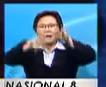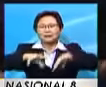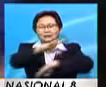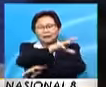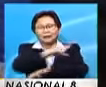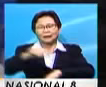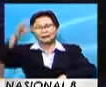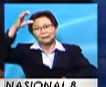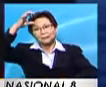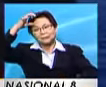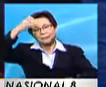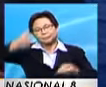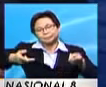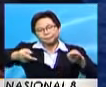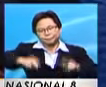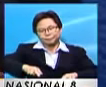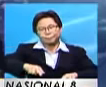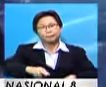Cina